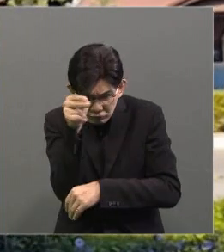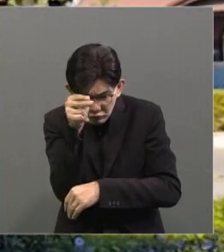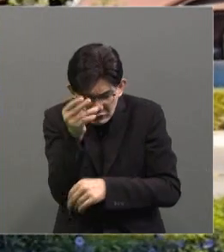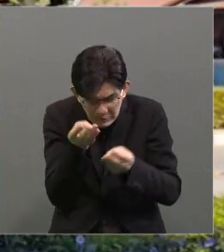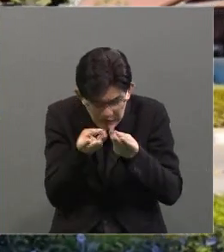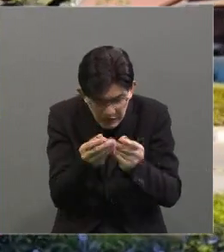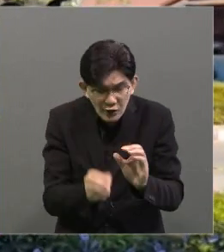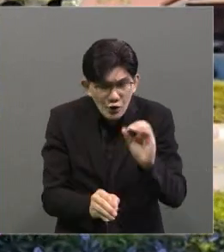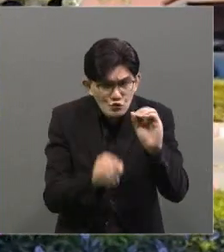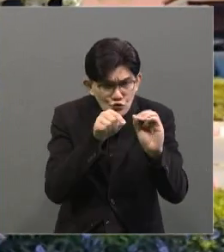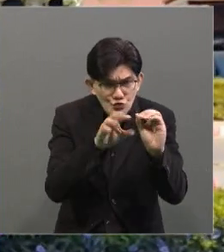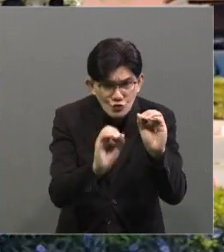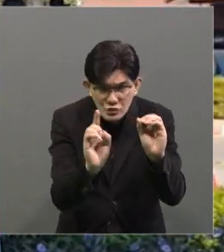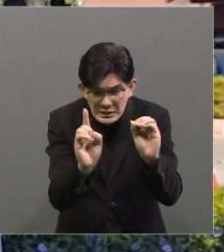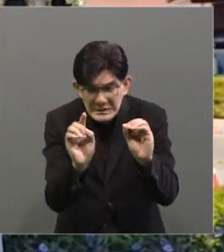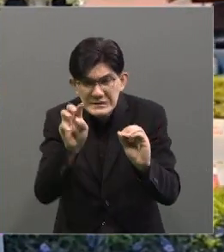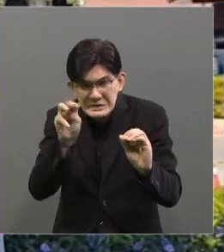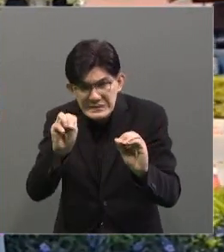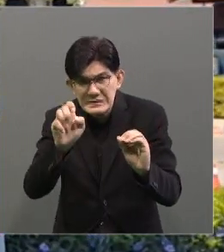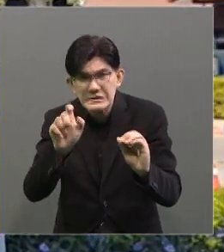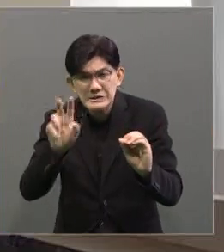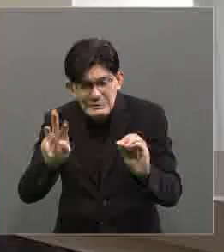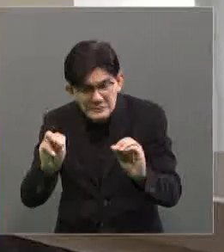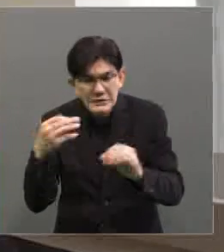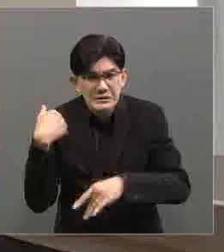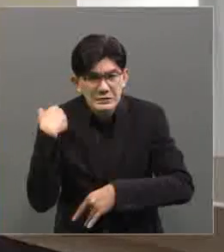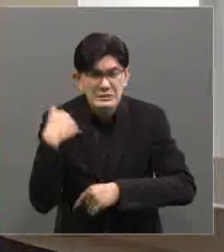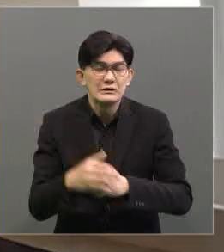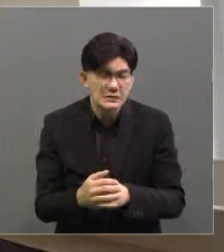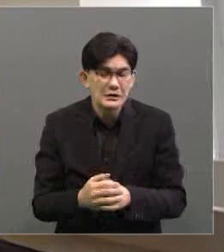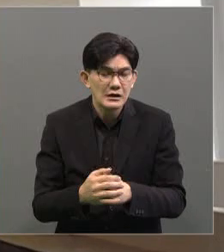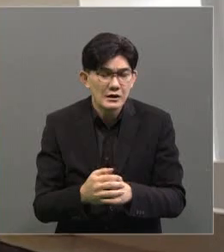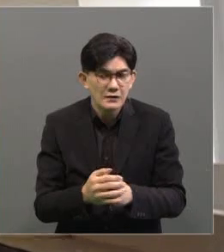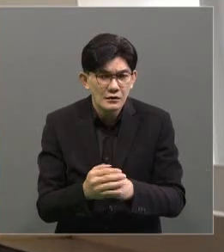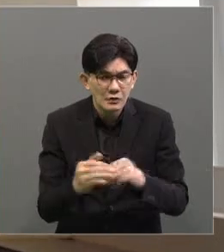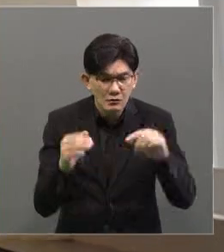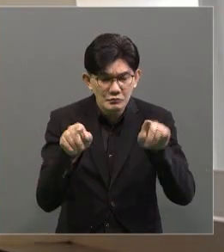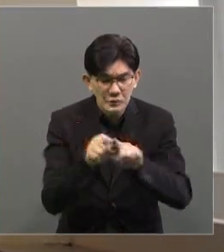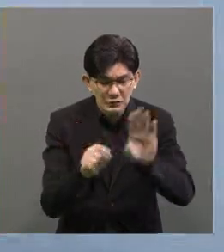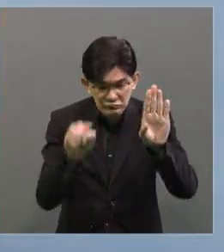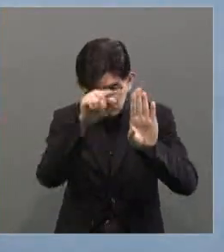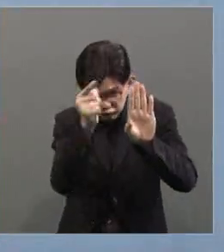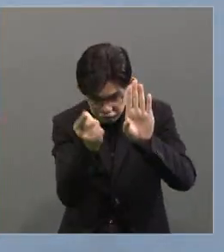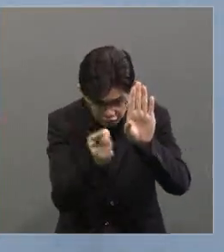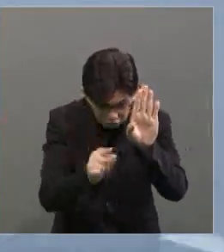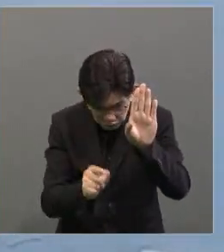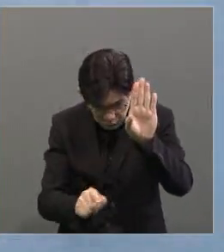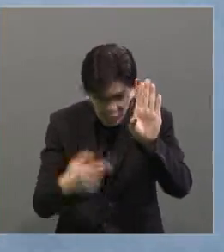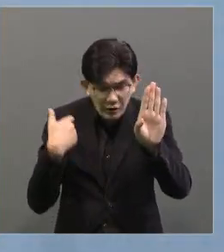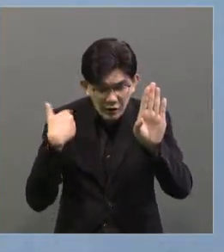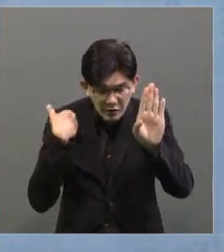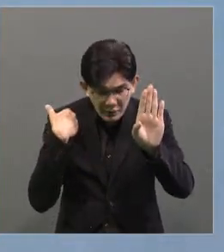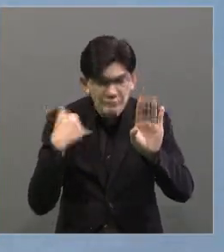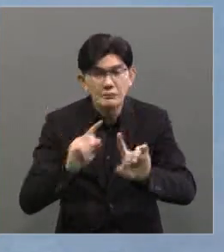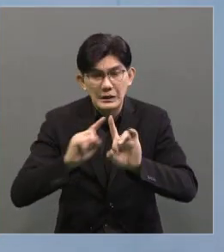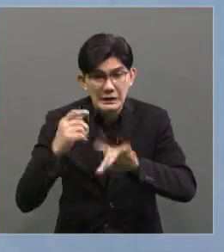มิลลิเมตรวัดความคาดเคลื่อนของอาคารที่ด้านทิศตะวันตกจุดที่เกิดรอยร้าวตามภาพที่ปรากฏในโซเชียลแล้วก็รอย